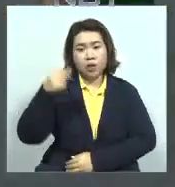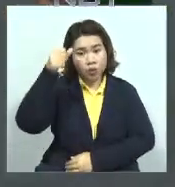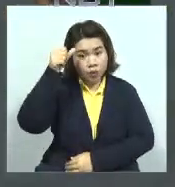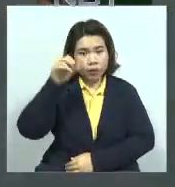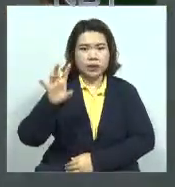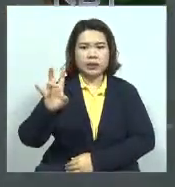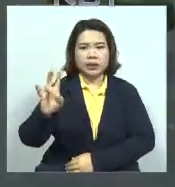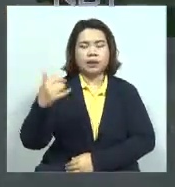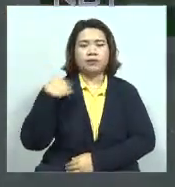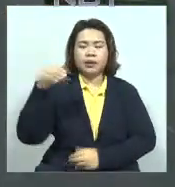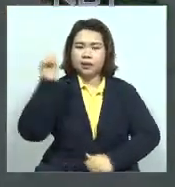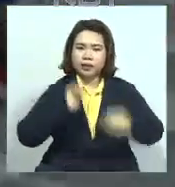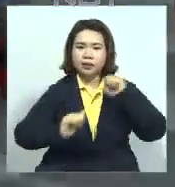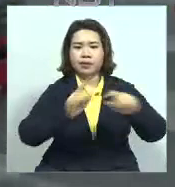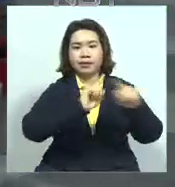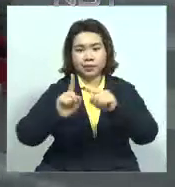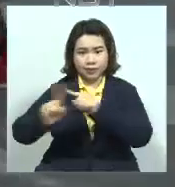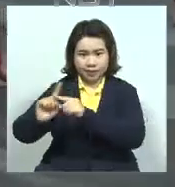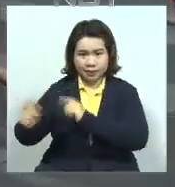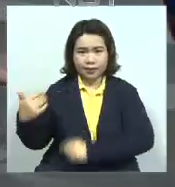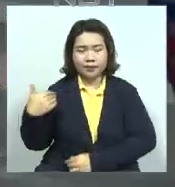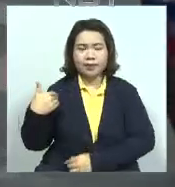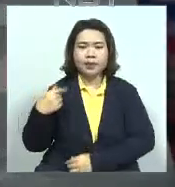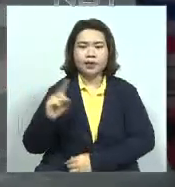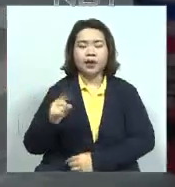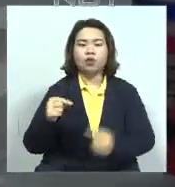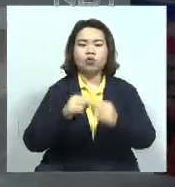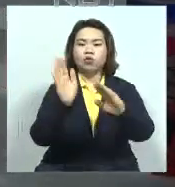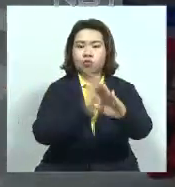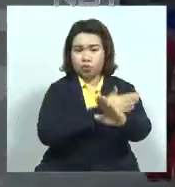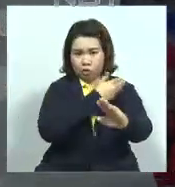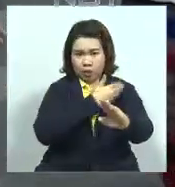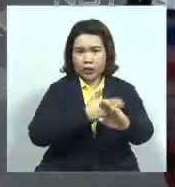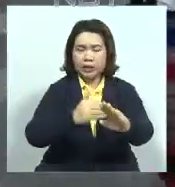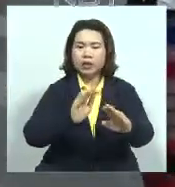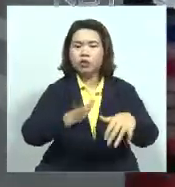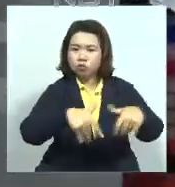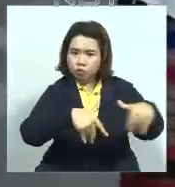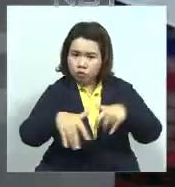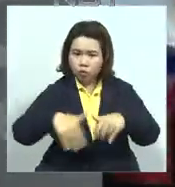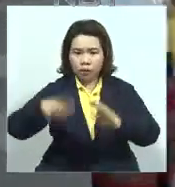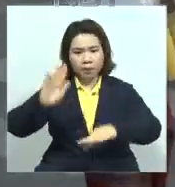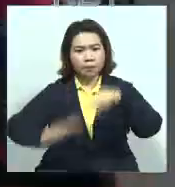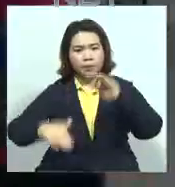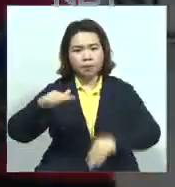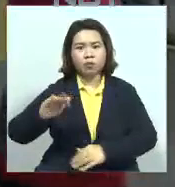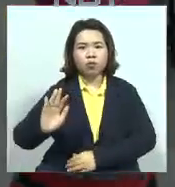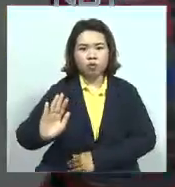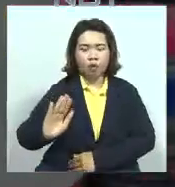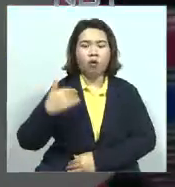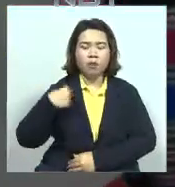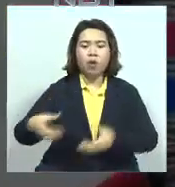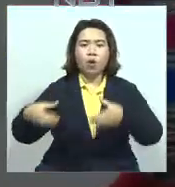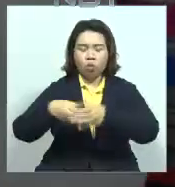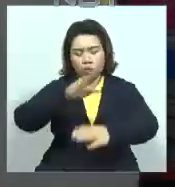วันจะยังมีการแสดงอื่นๆที่น่าสนใจทั้งการแสดงดนตรีพื้นบ้านการตีกลองปู่จาและการแสดงของชน